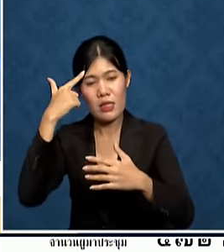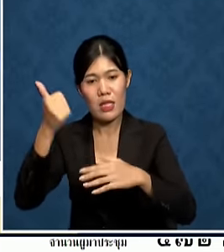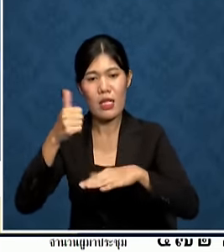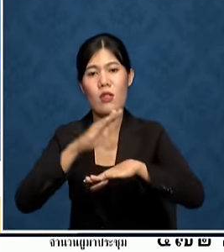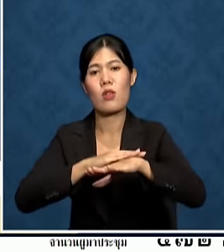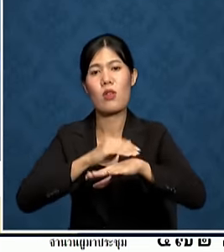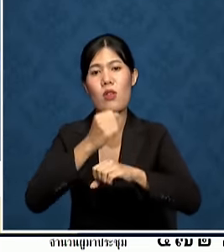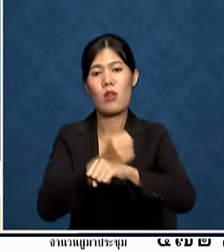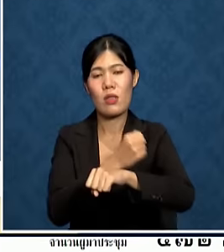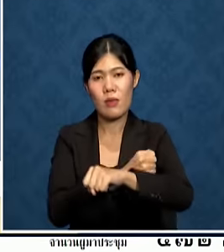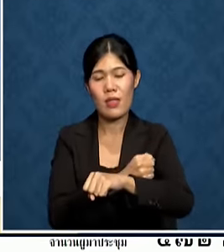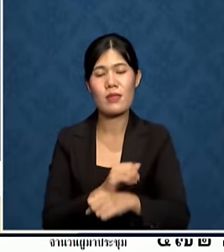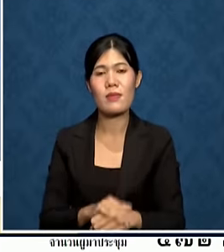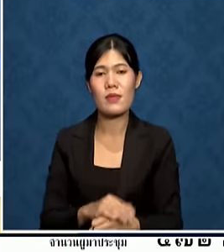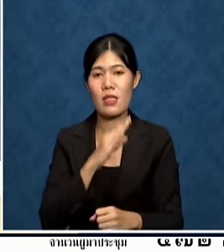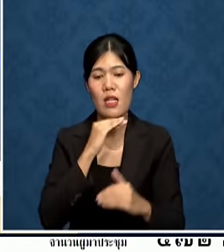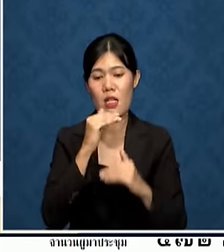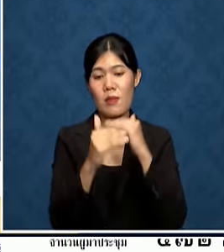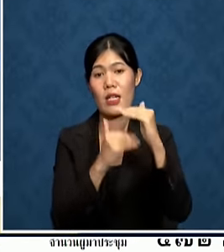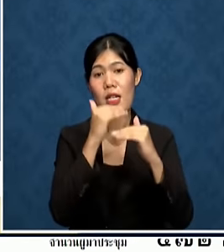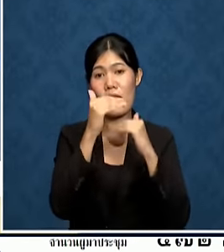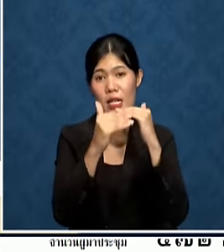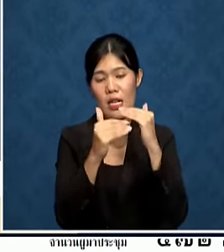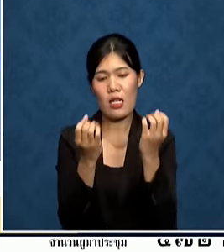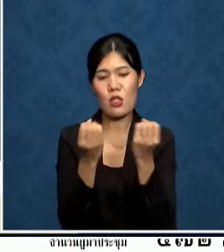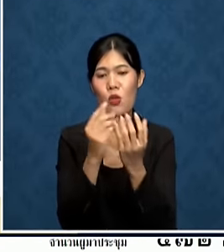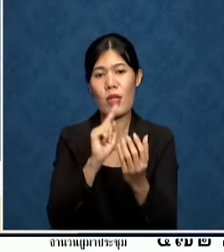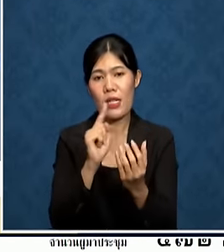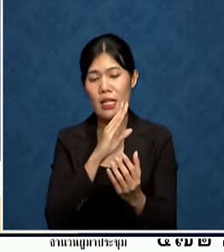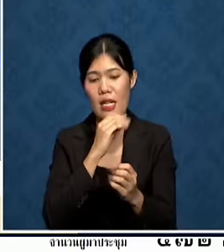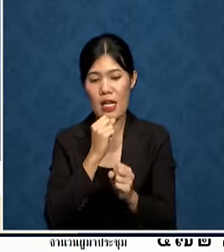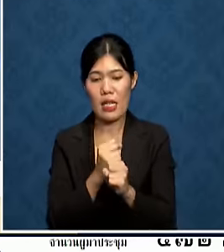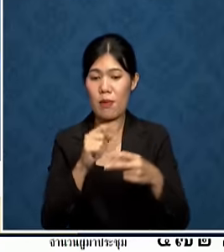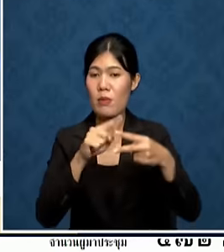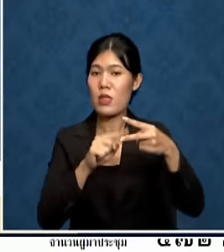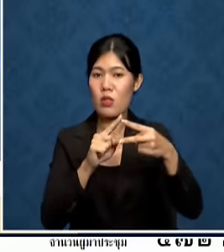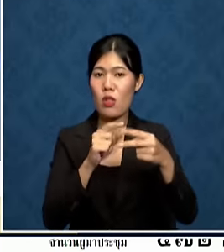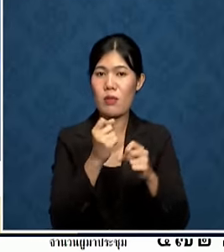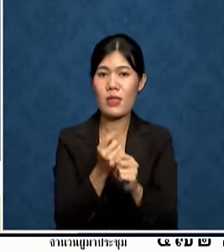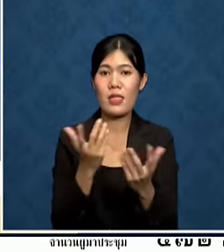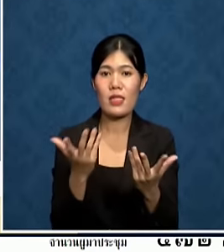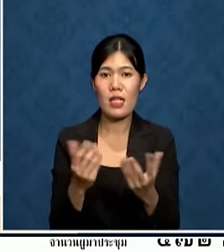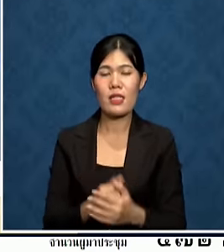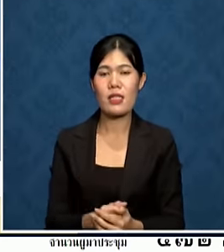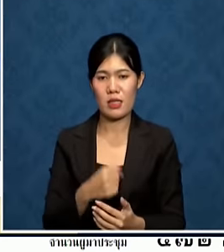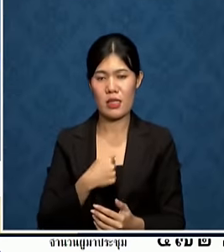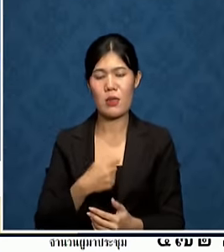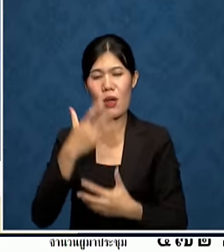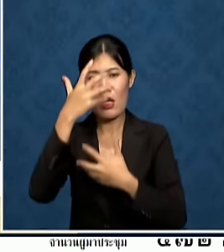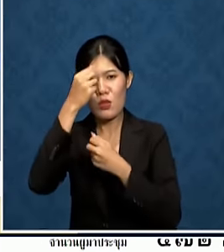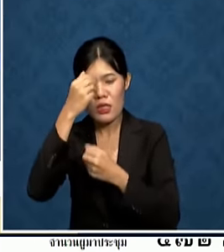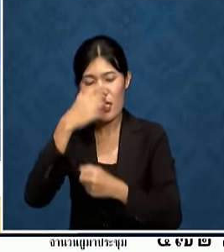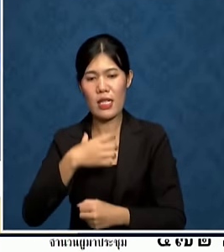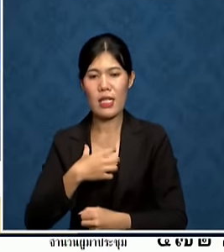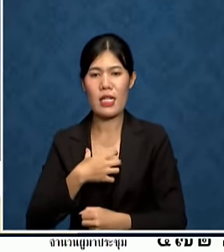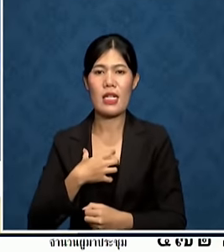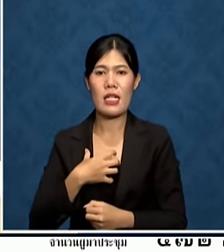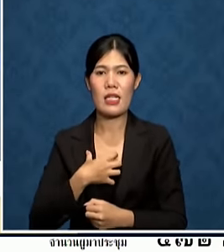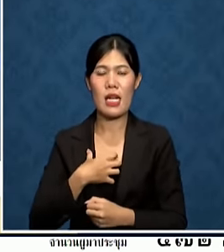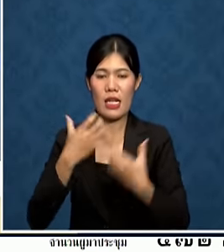อันหนึ่งผลกระทบเป็นยังไงถ้าทำ 2อันจะเกิดอะไรน่าสนใจนะครับถ้าปล่อยตามมีตามเกิดรัฐบาลไม่ทำอะไรเศรษฐกิจโต